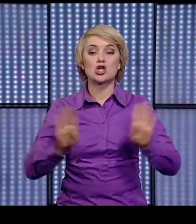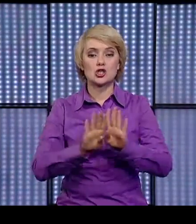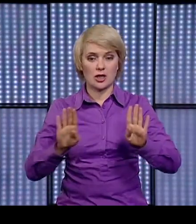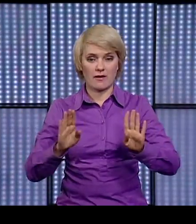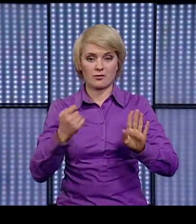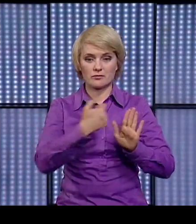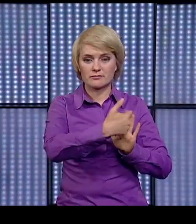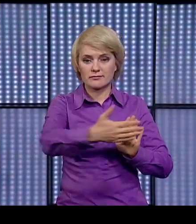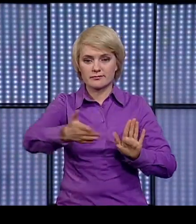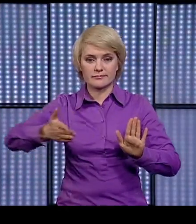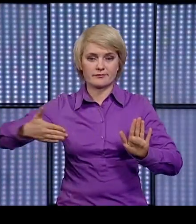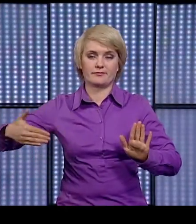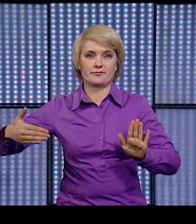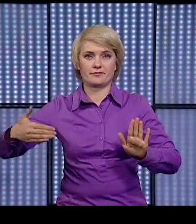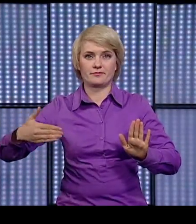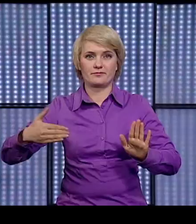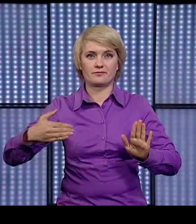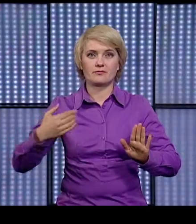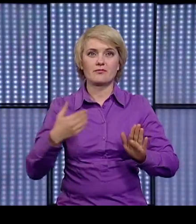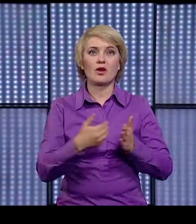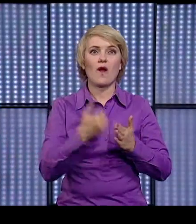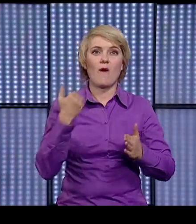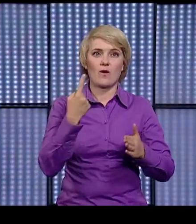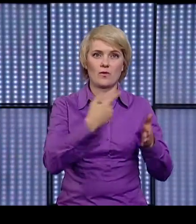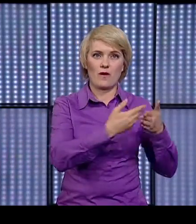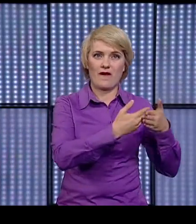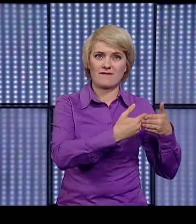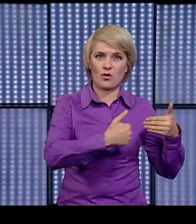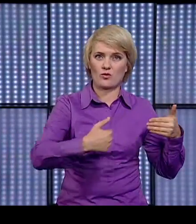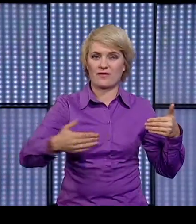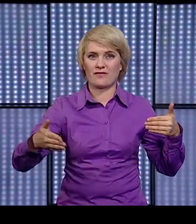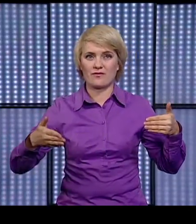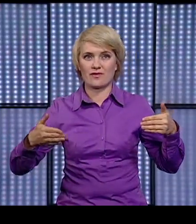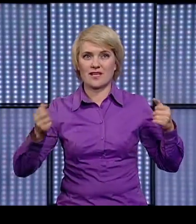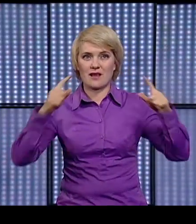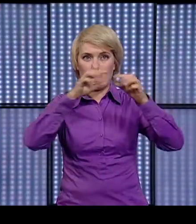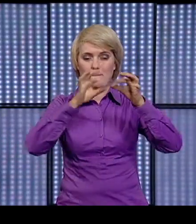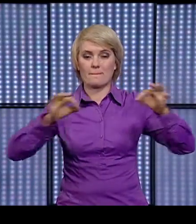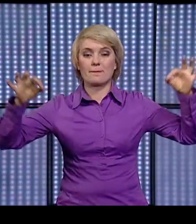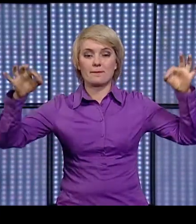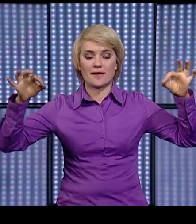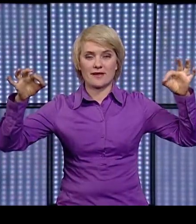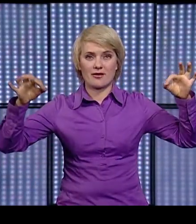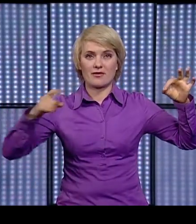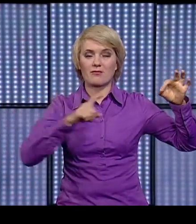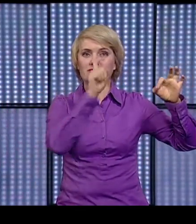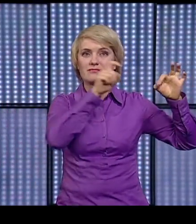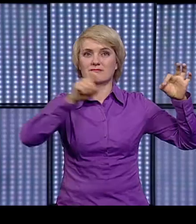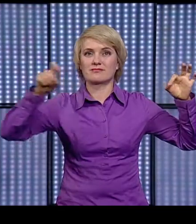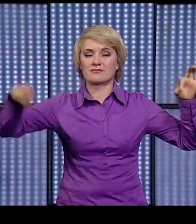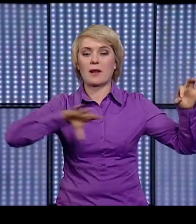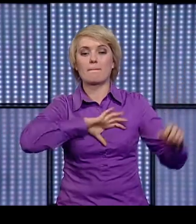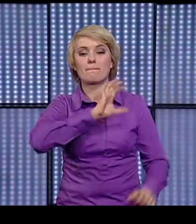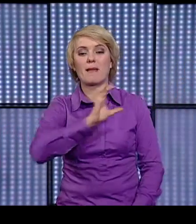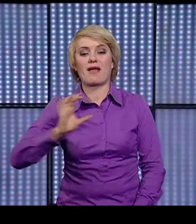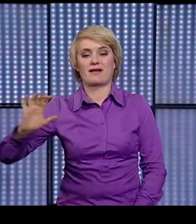немножко неровненький, волнистий. Вони від одної волни до другої зробили 2 гвоздика і прив'язали таку ниточку. І на ній висять медальки.